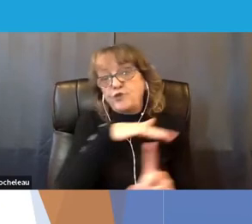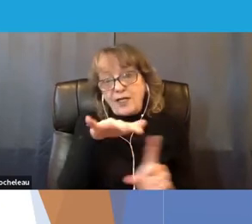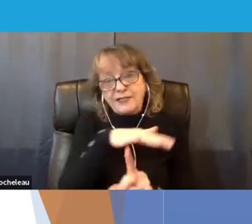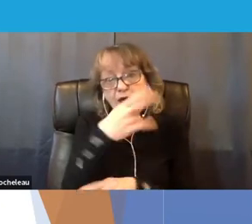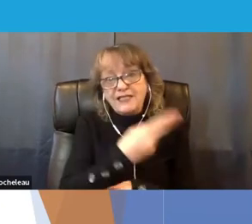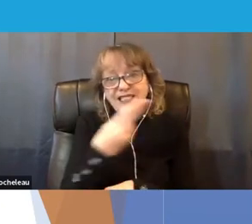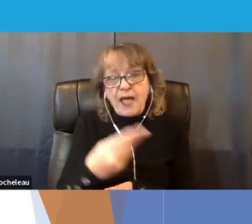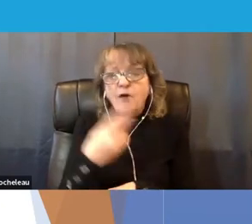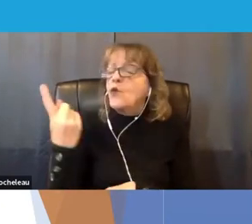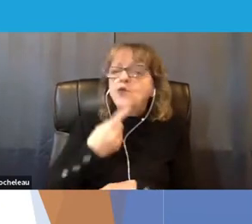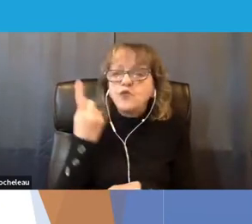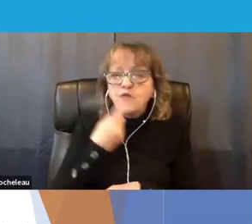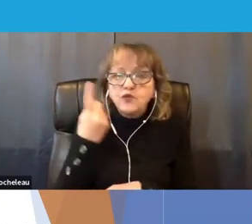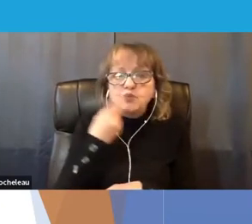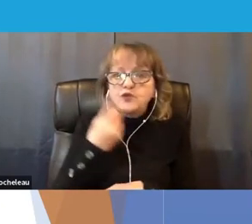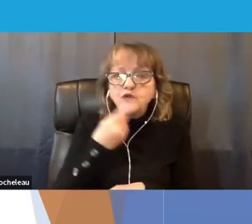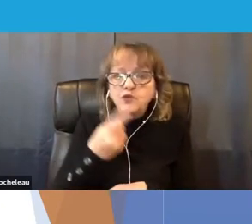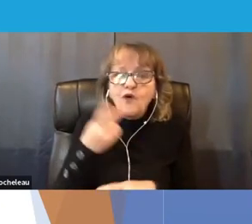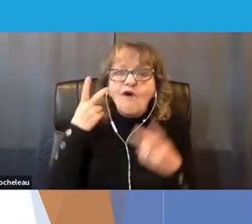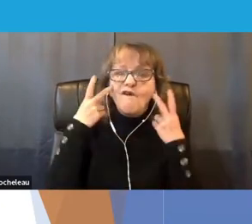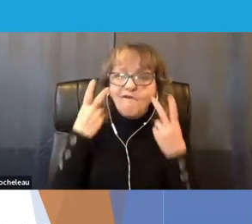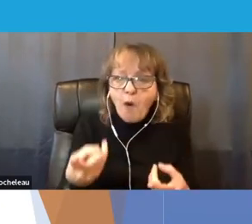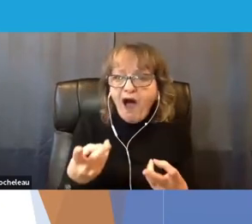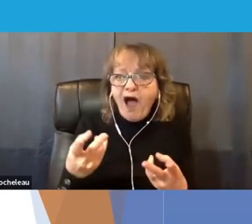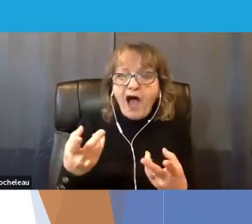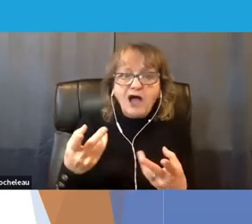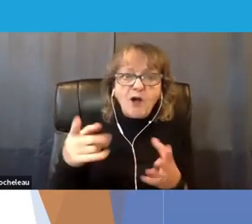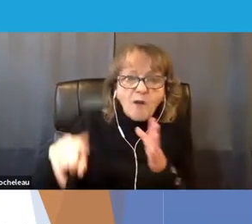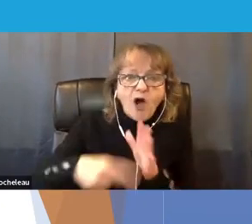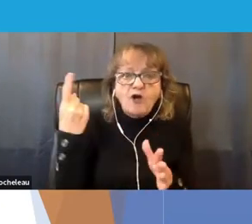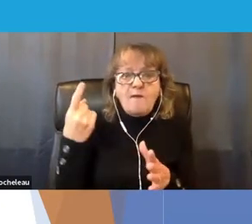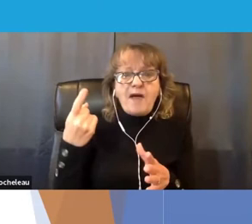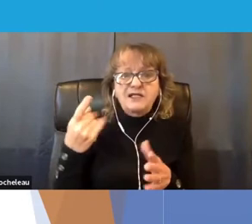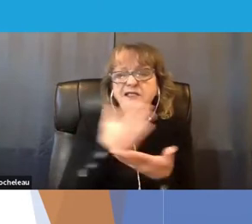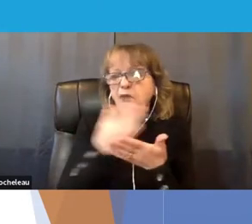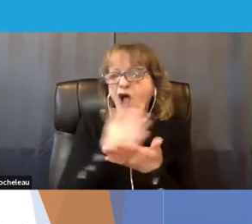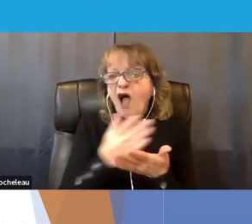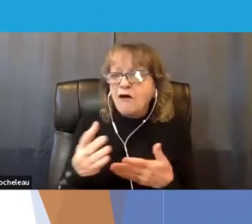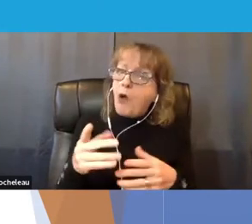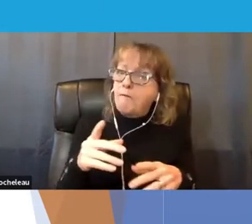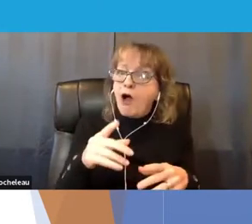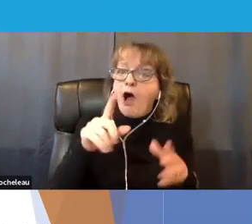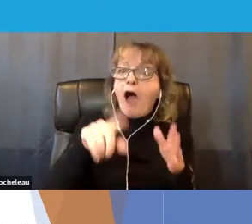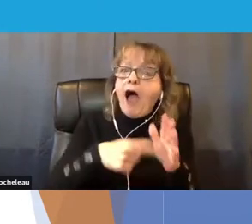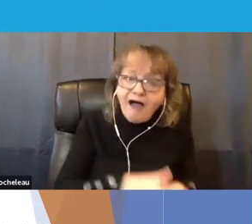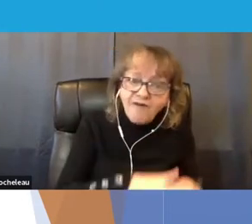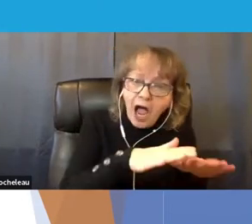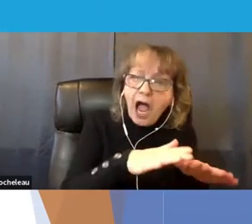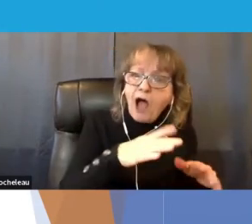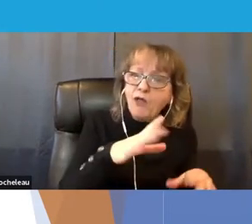serait toujours portée, voire réactivée par de nouveaux épisodes de violence à l'âge